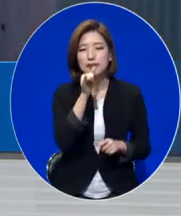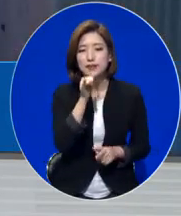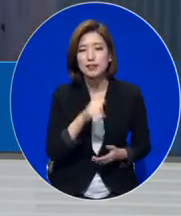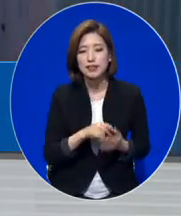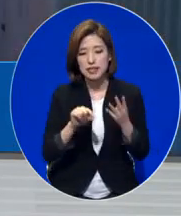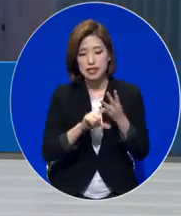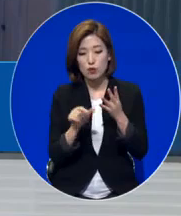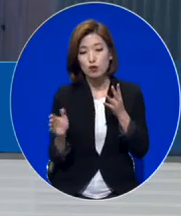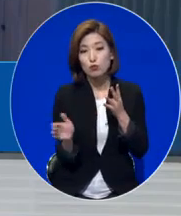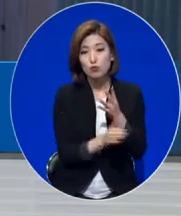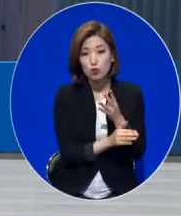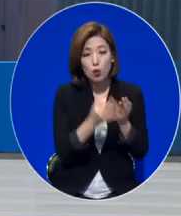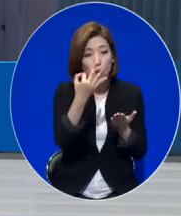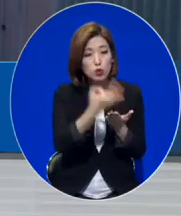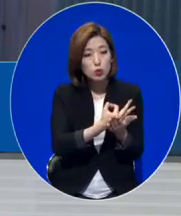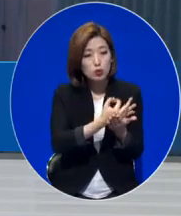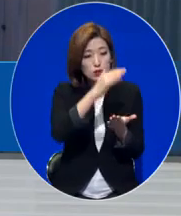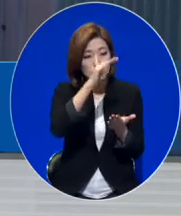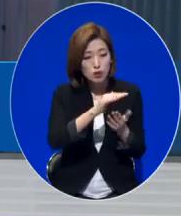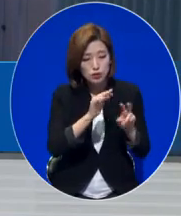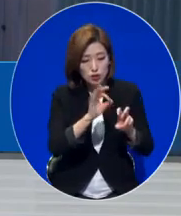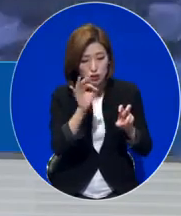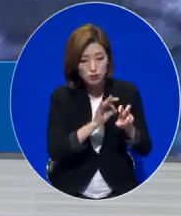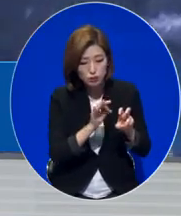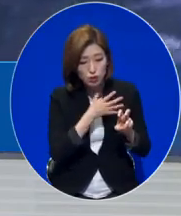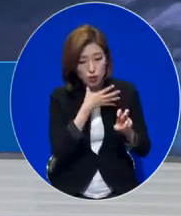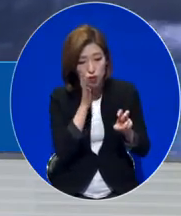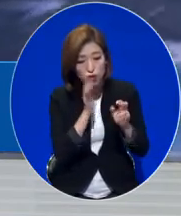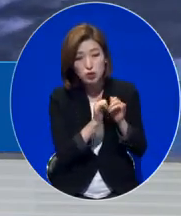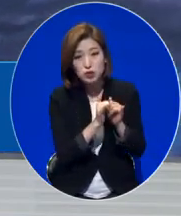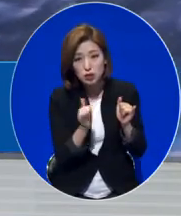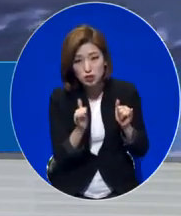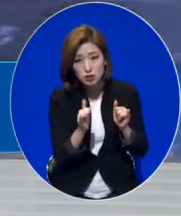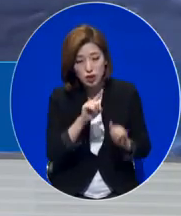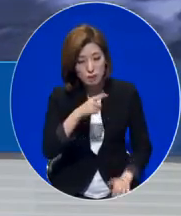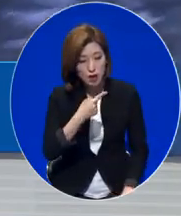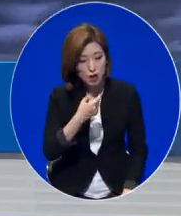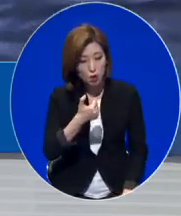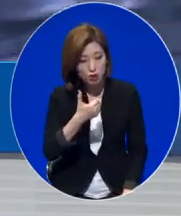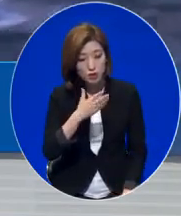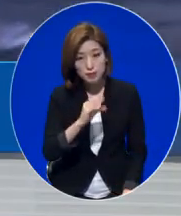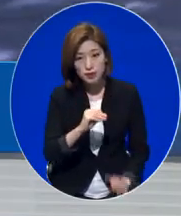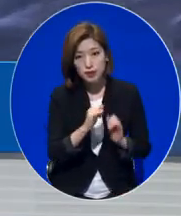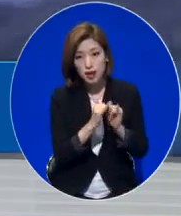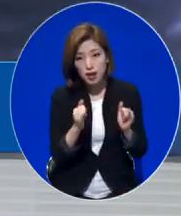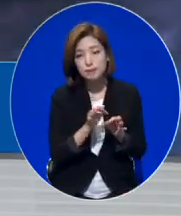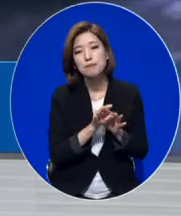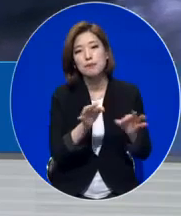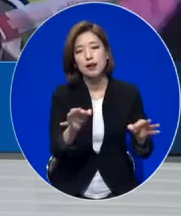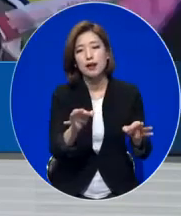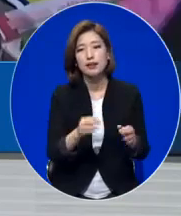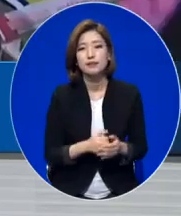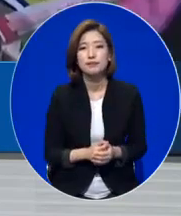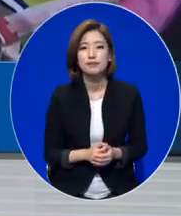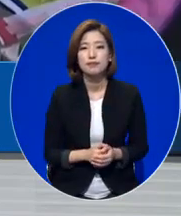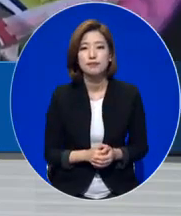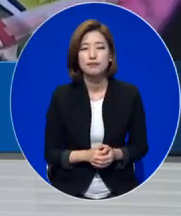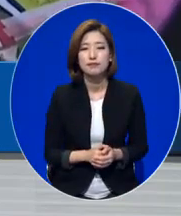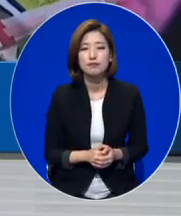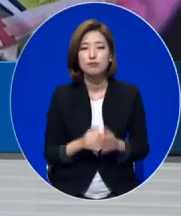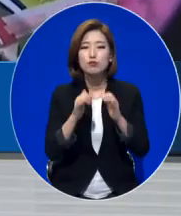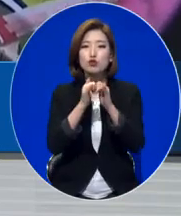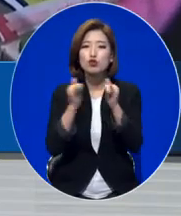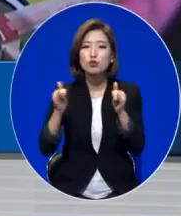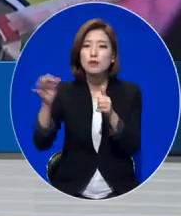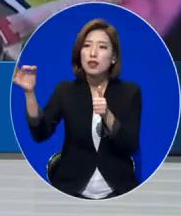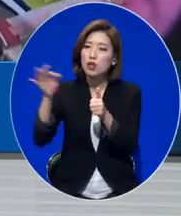4월부터 소득하위 20% 에 속하는 어르신 150만 명 에게 지급되는 데요 지급액은 국민연금이나 배우자